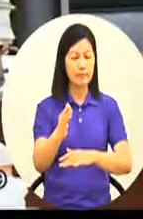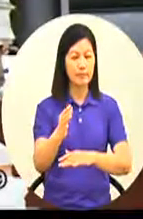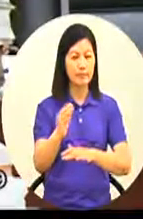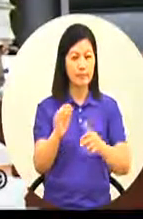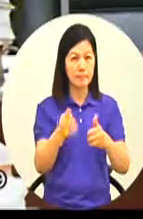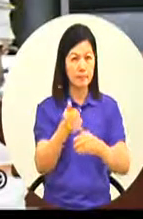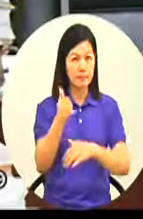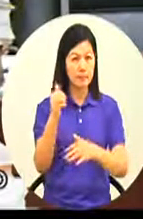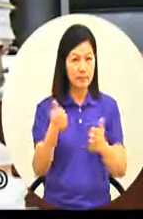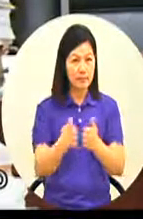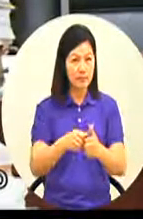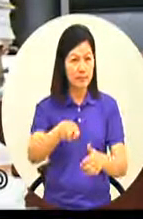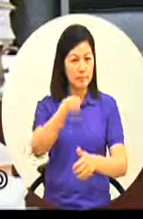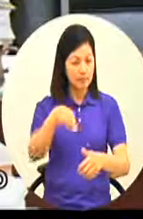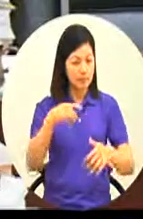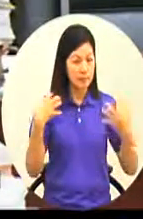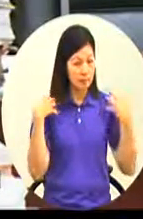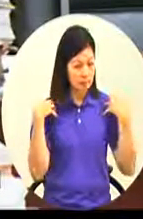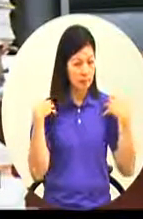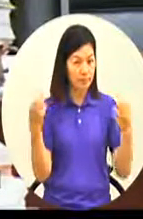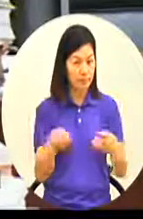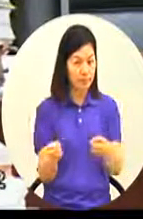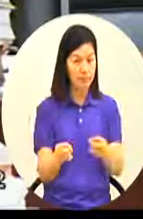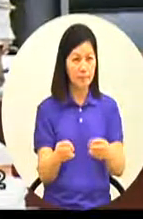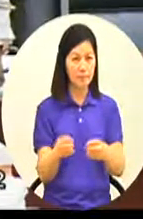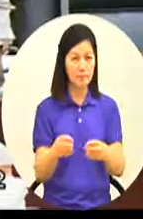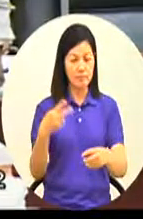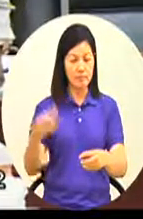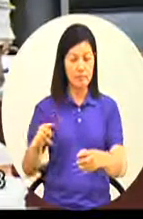担举办这个一个论坛，然后你支持者